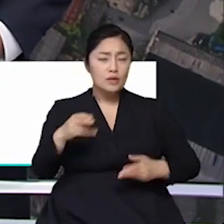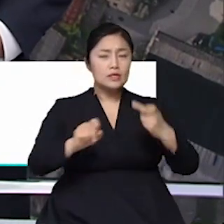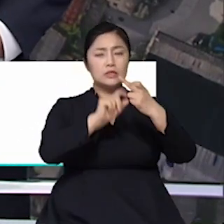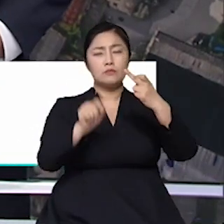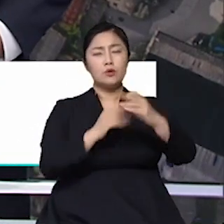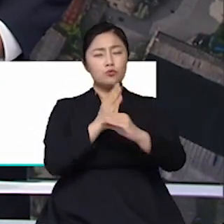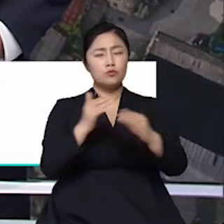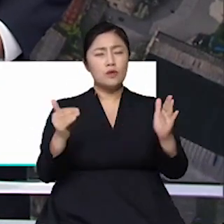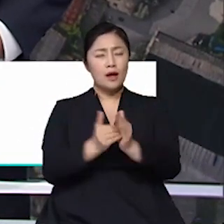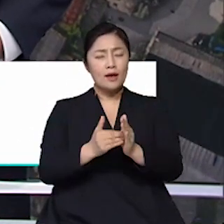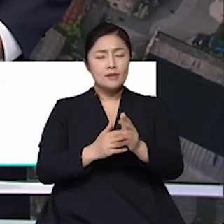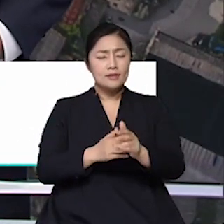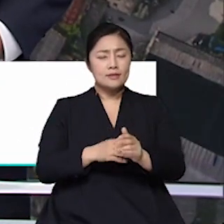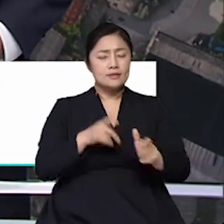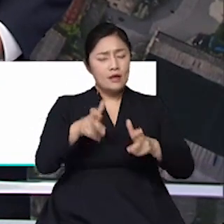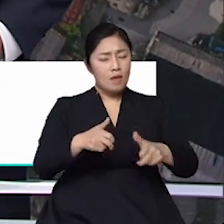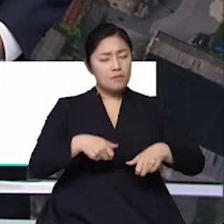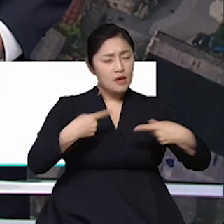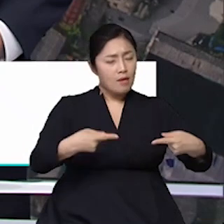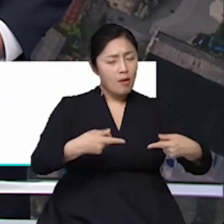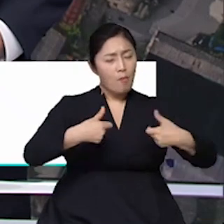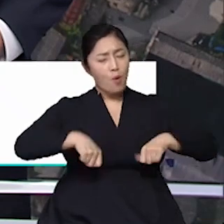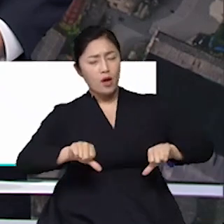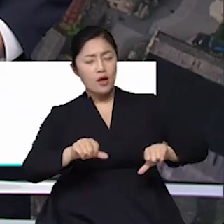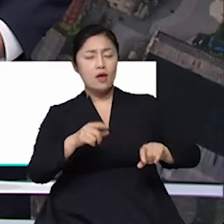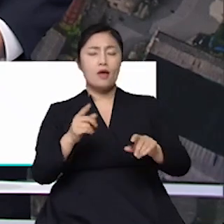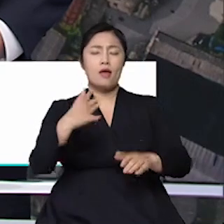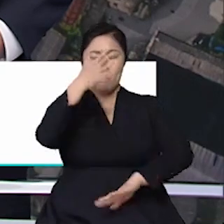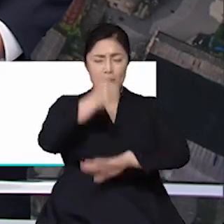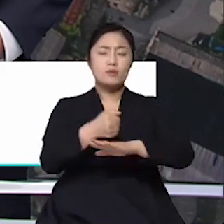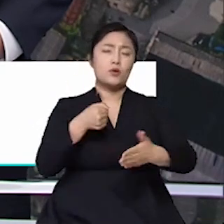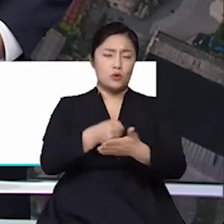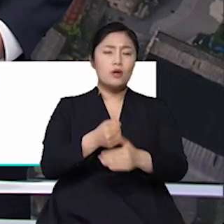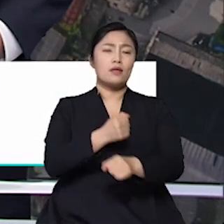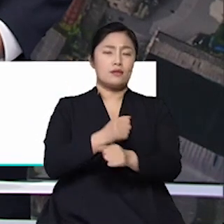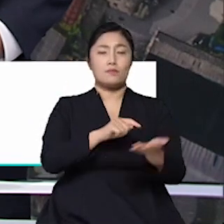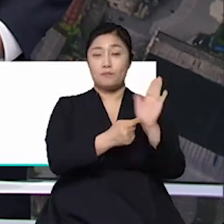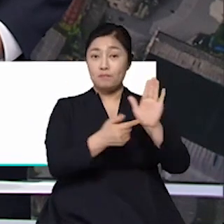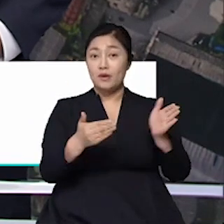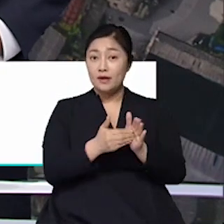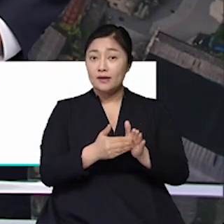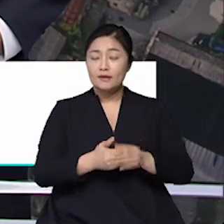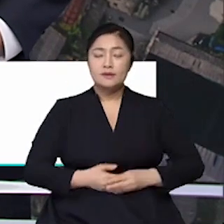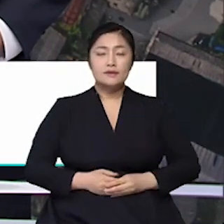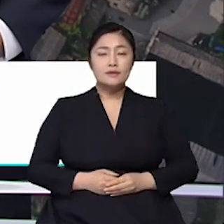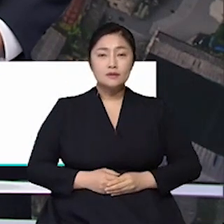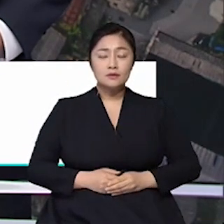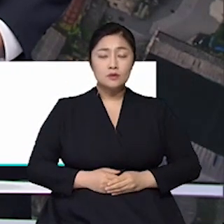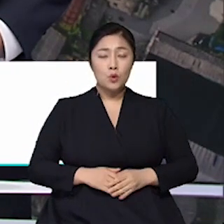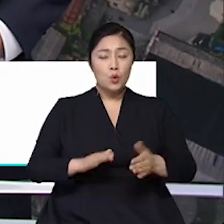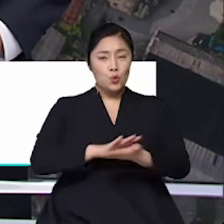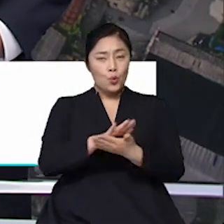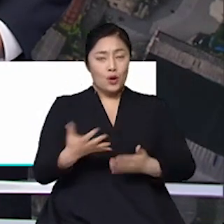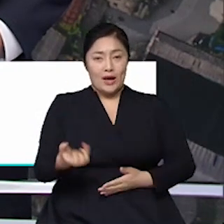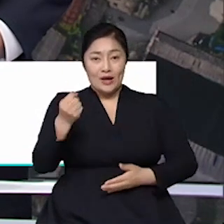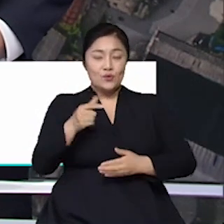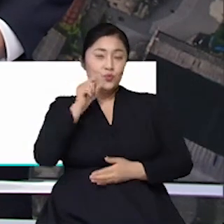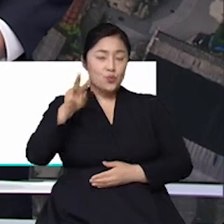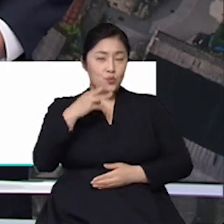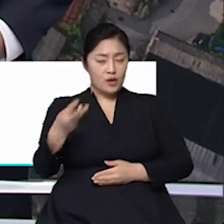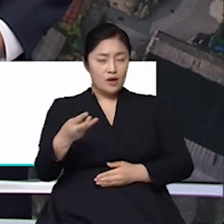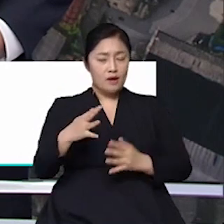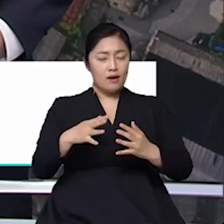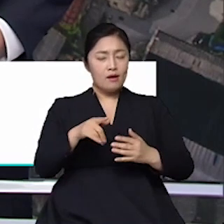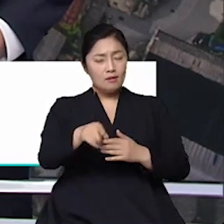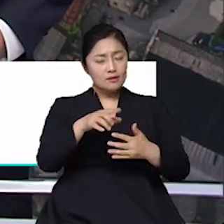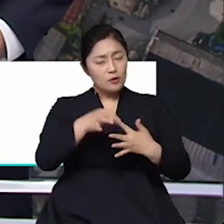12월 중순까지는 사업에 참여할지 포기할지 여부를 최종적으로 결론짓겠다고 밝혔습니다. 놀이동산을 갖고 있는 롯데그룹의